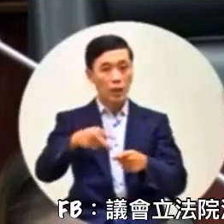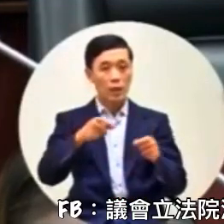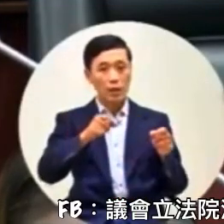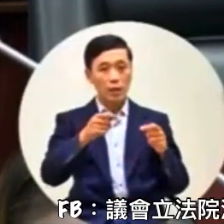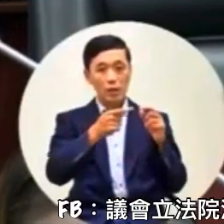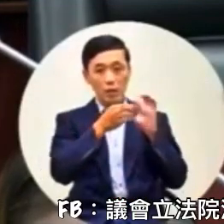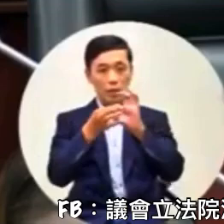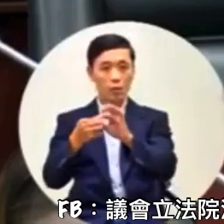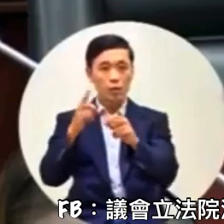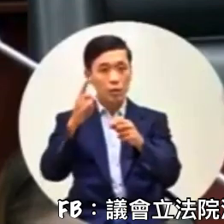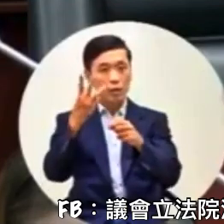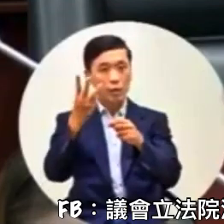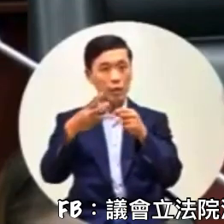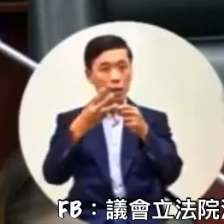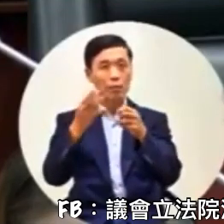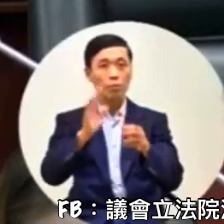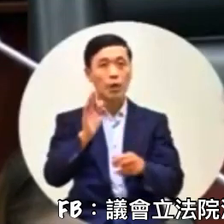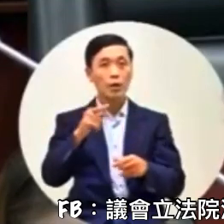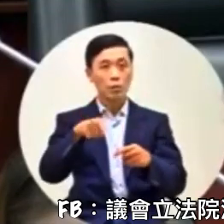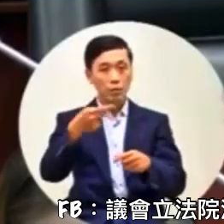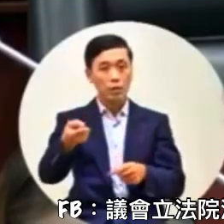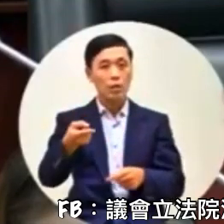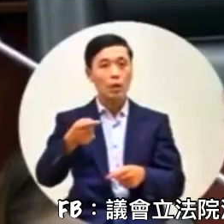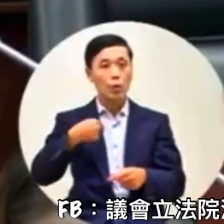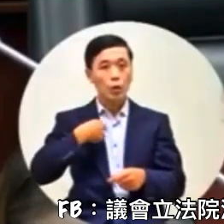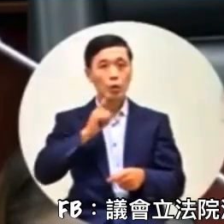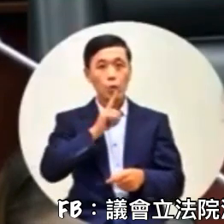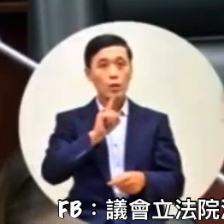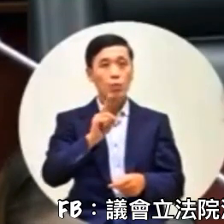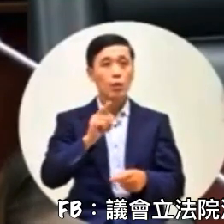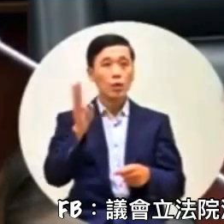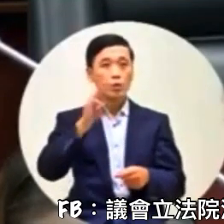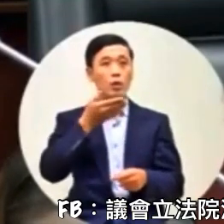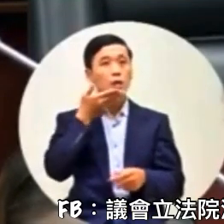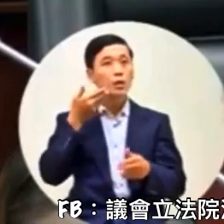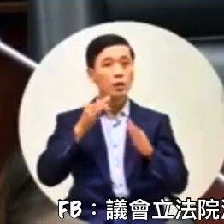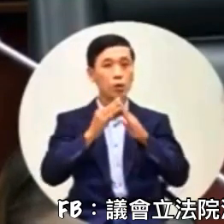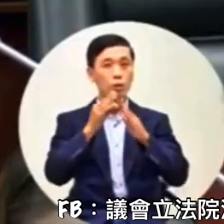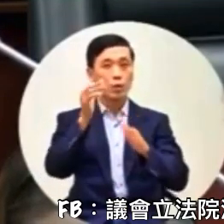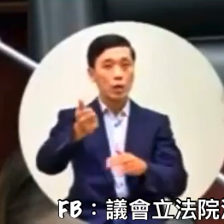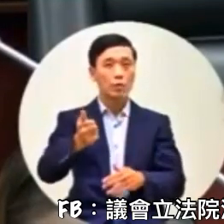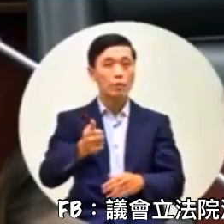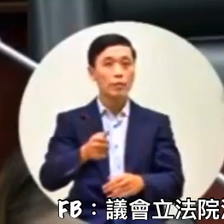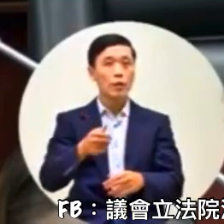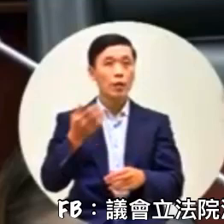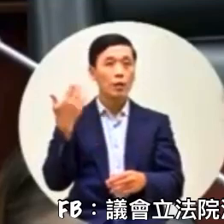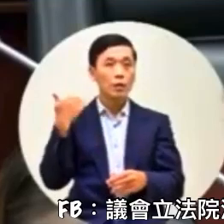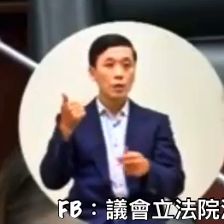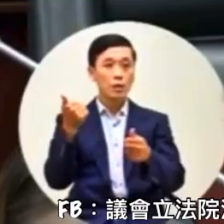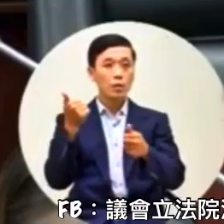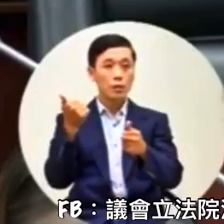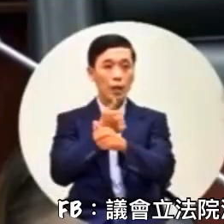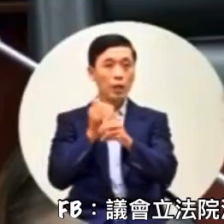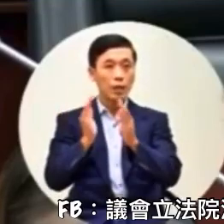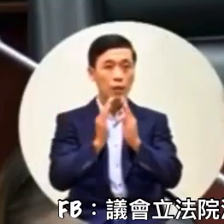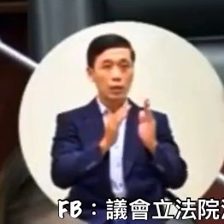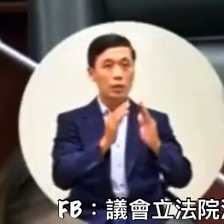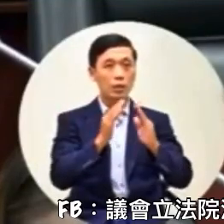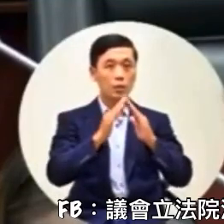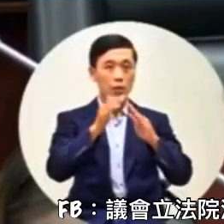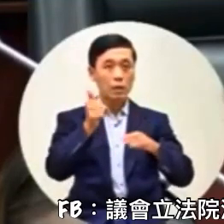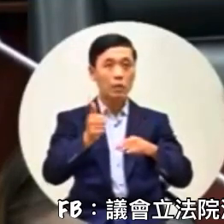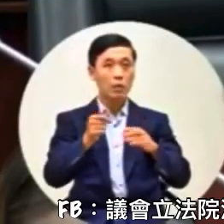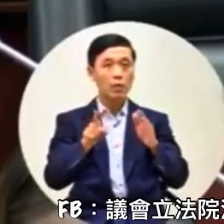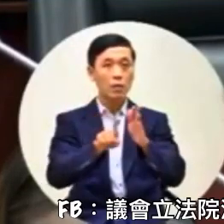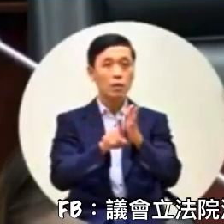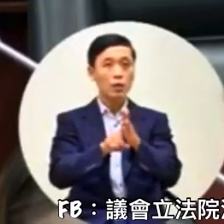谢。接下来本席要来说我们水利局长，从代理的时候我们田寮